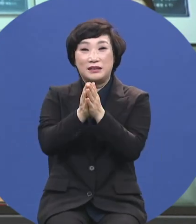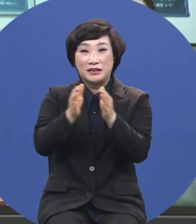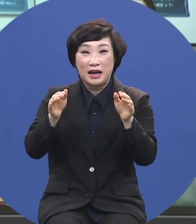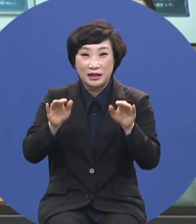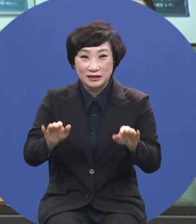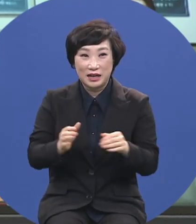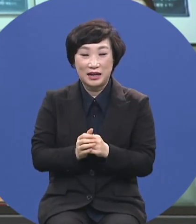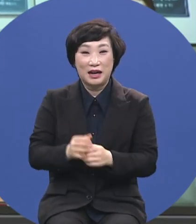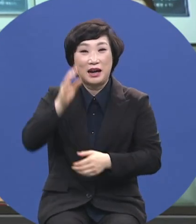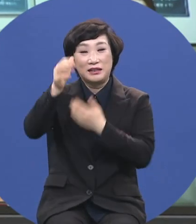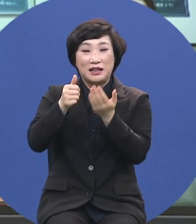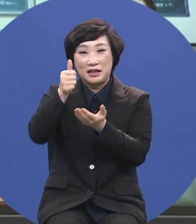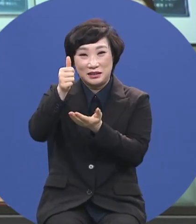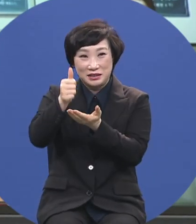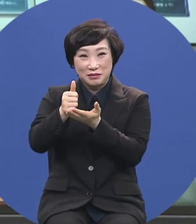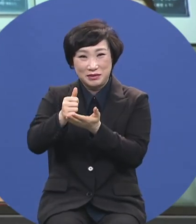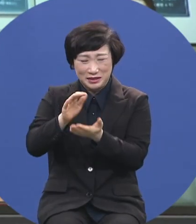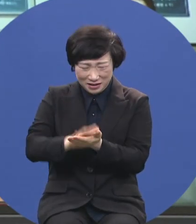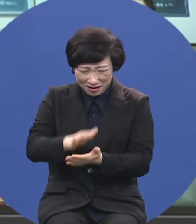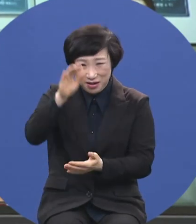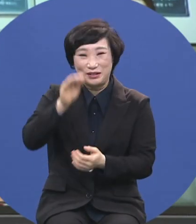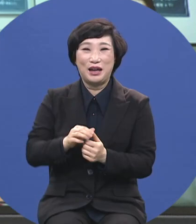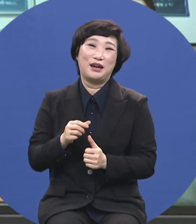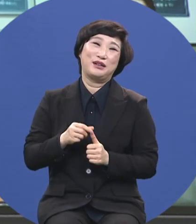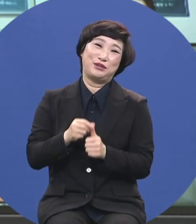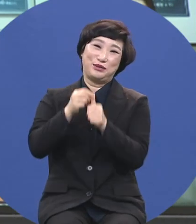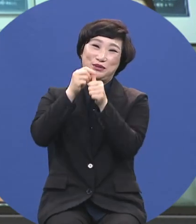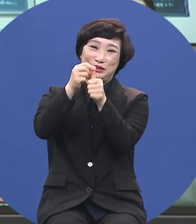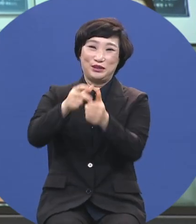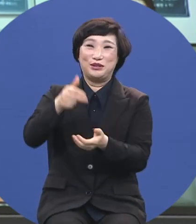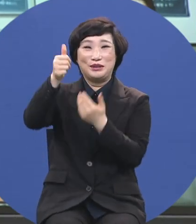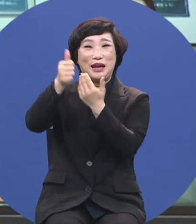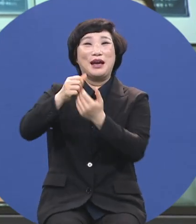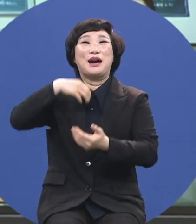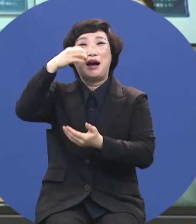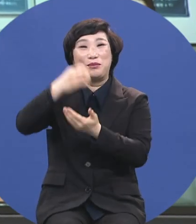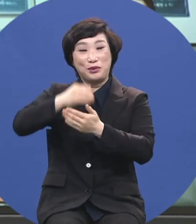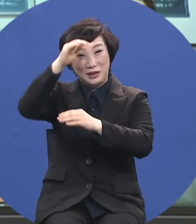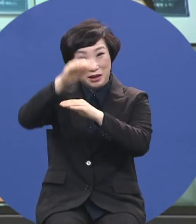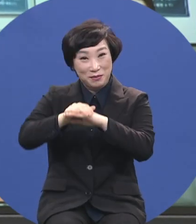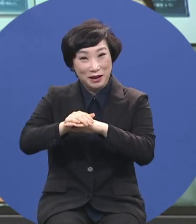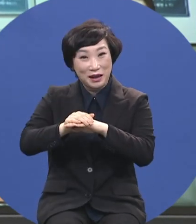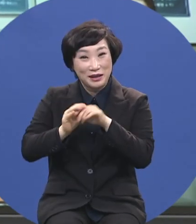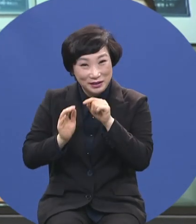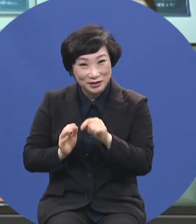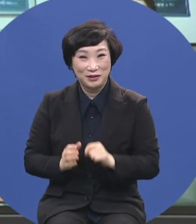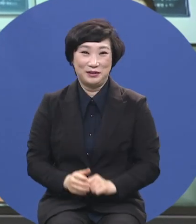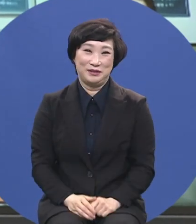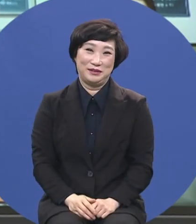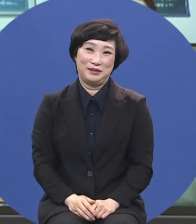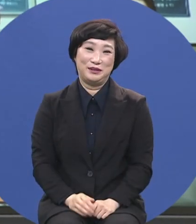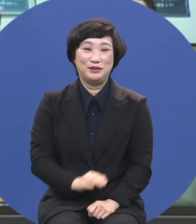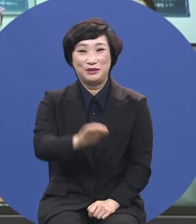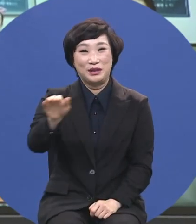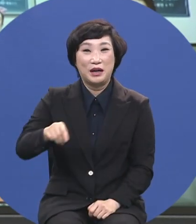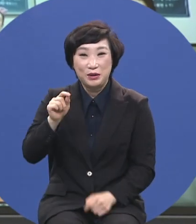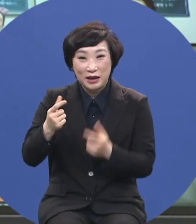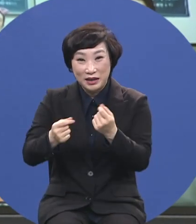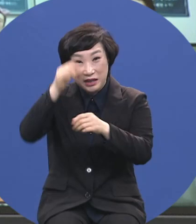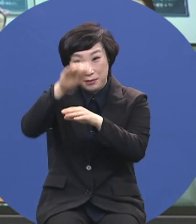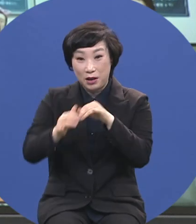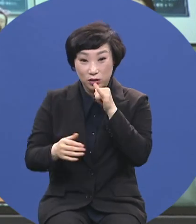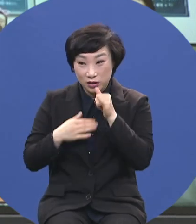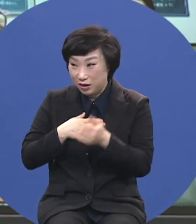발산시키면서 하나님을 뜨겁게 구원의 주님을 감동시키는 예배. 우리가 그렇게 예배